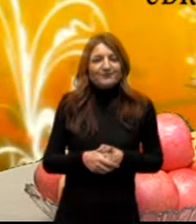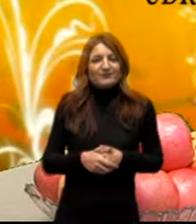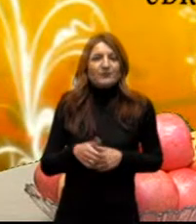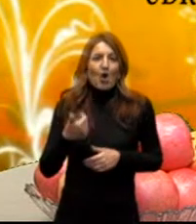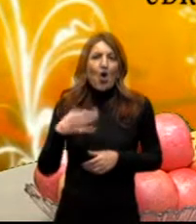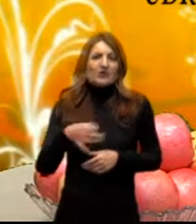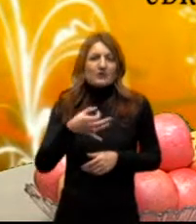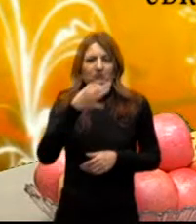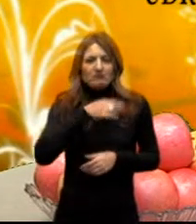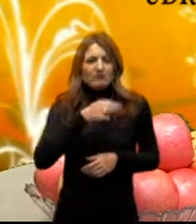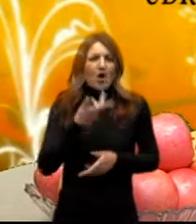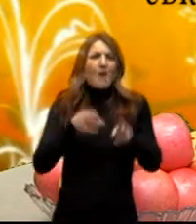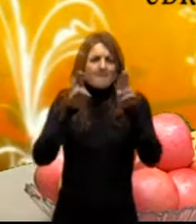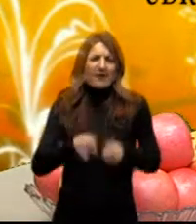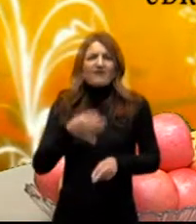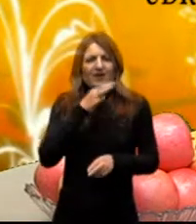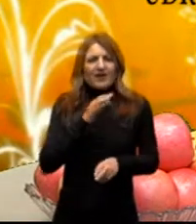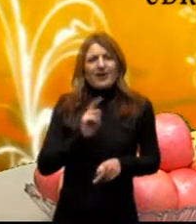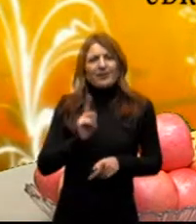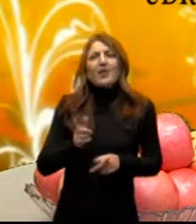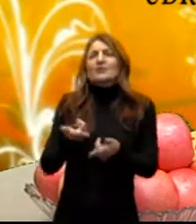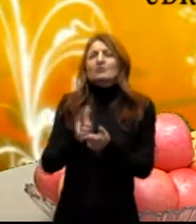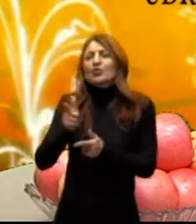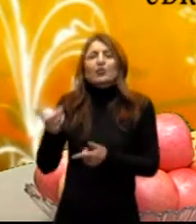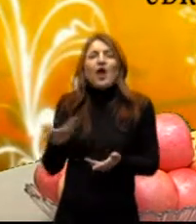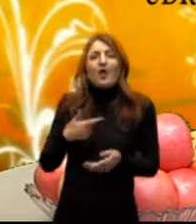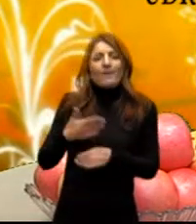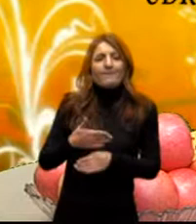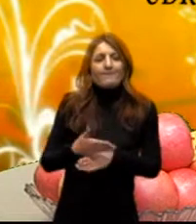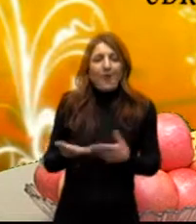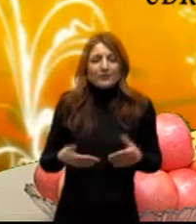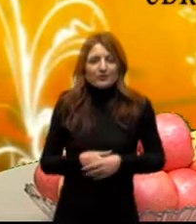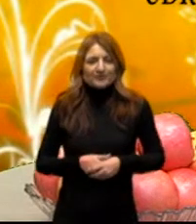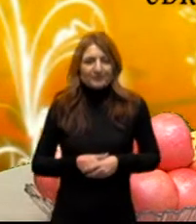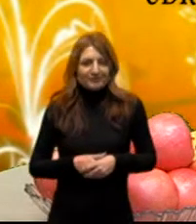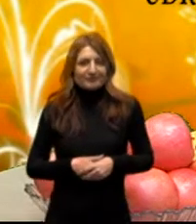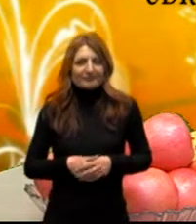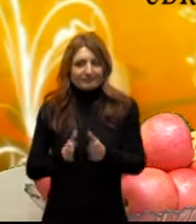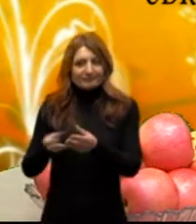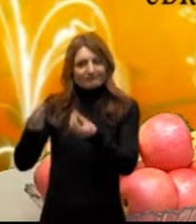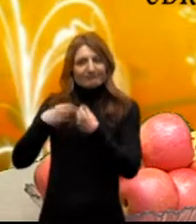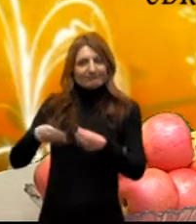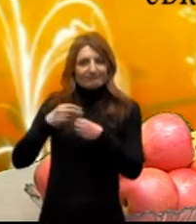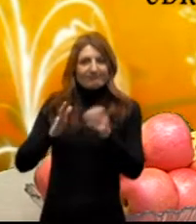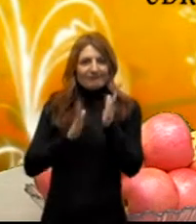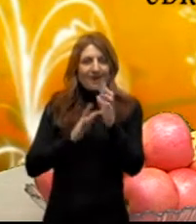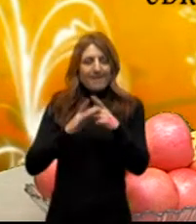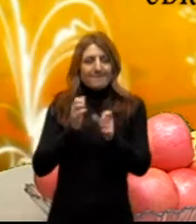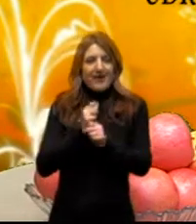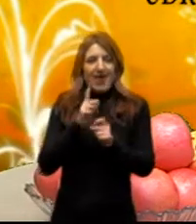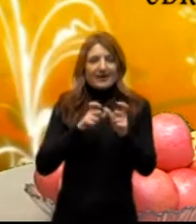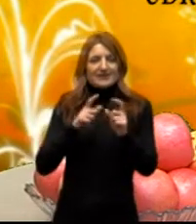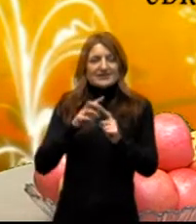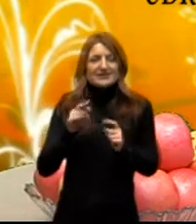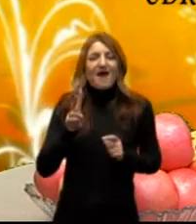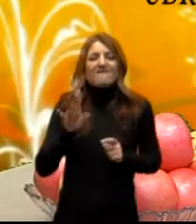osim lijekova, pravih lijekova. To ćete nam vi, magistra Vlašić, probati pomoći sa onim stvarima koje si mi